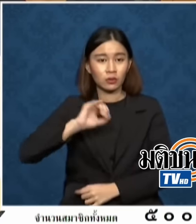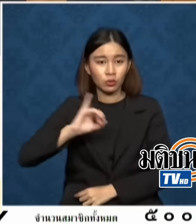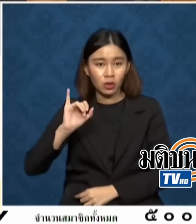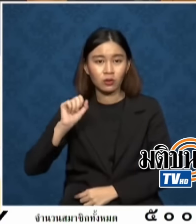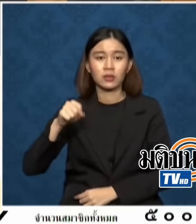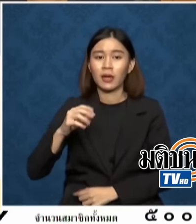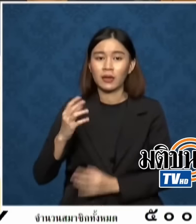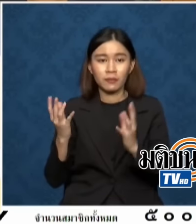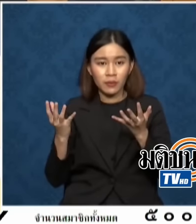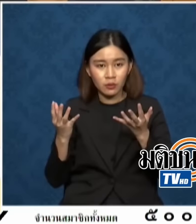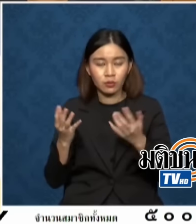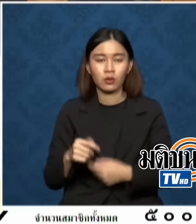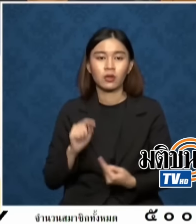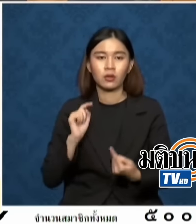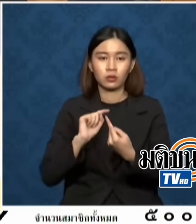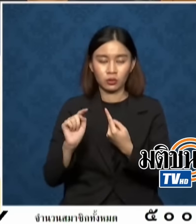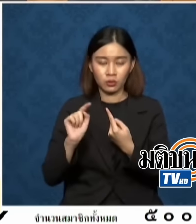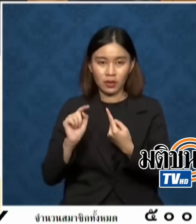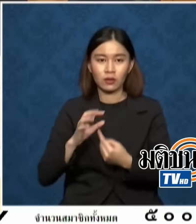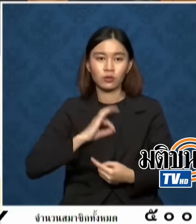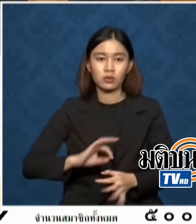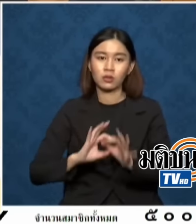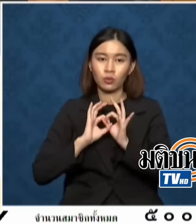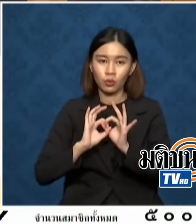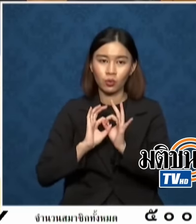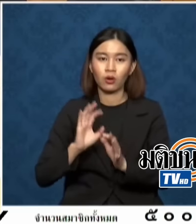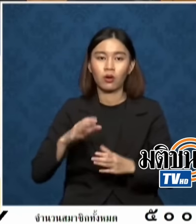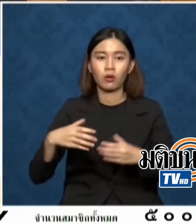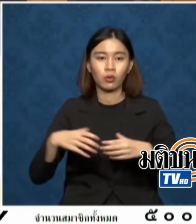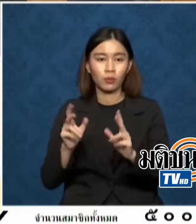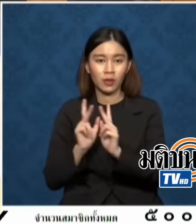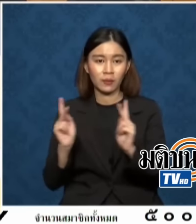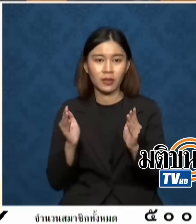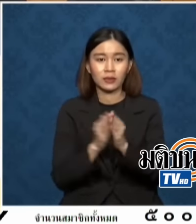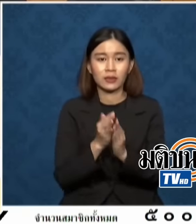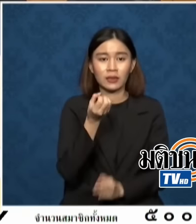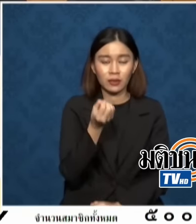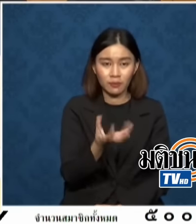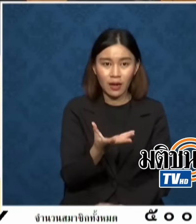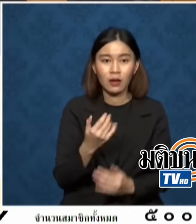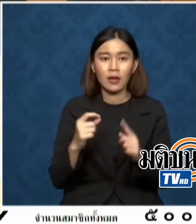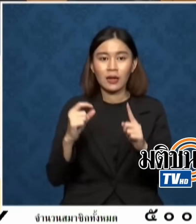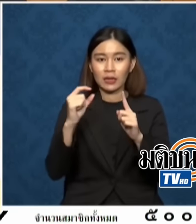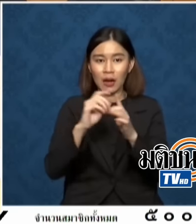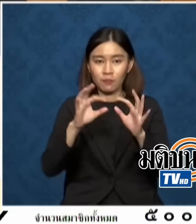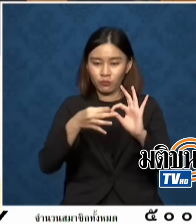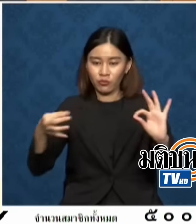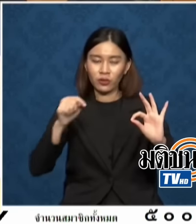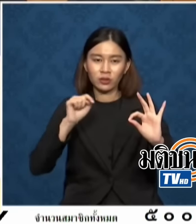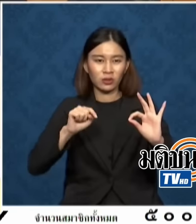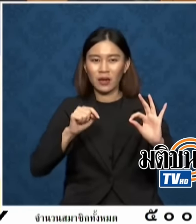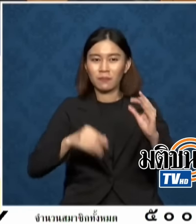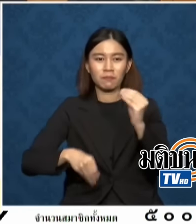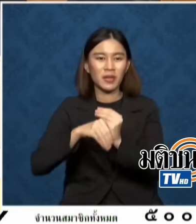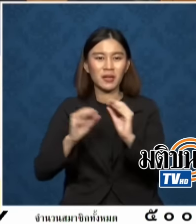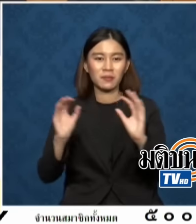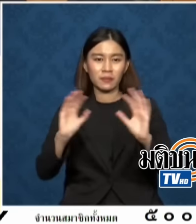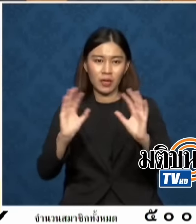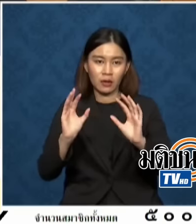อันนั้นก็คือประเด็นที่ทางเป็นข้อห่วงกังวลของคณะกรรมการเสียงข้างมากว่าจริงๆถ้อยคำดังกล่าวจึงไม่สมควรเพิ่มเ